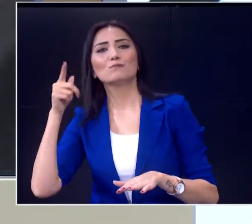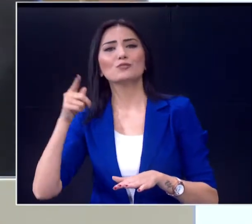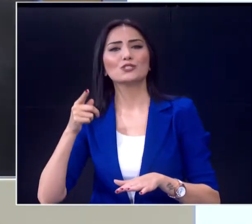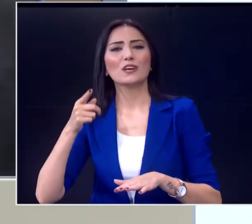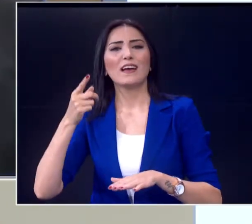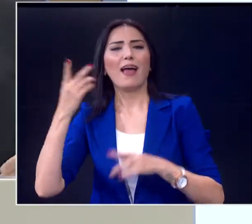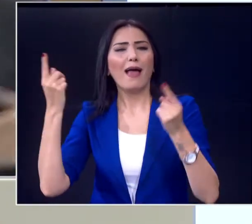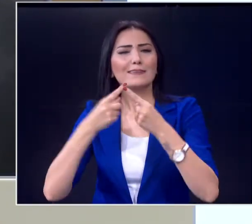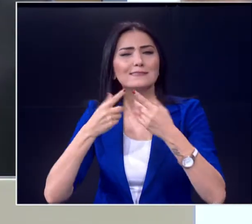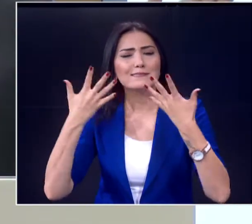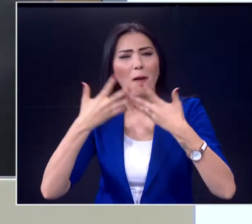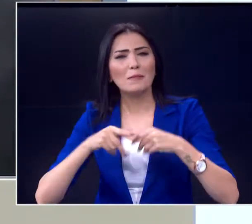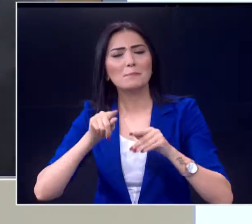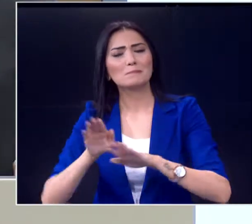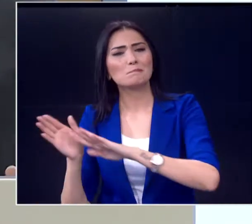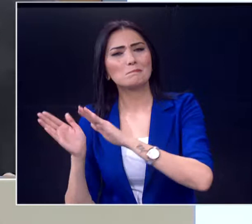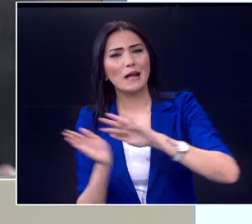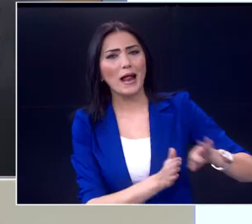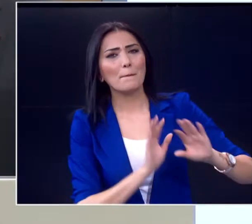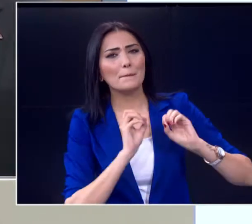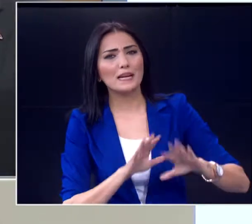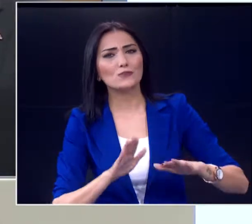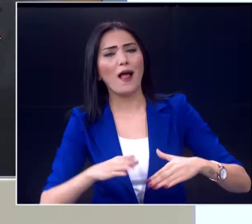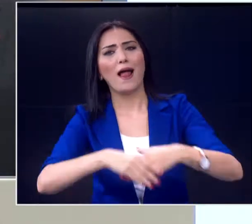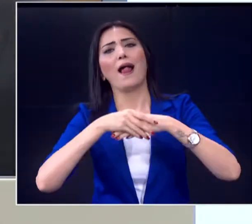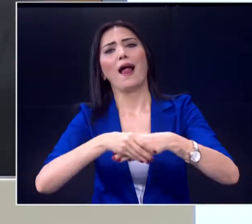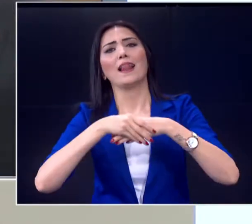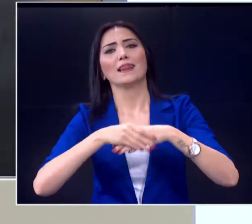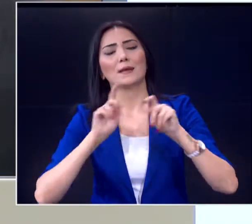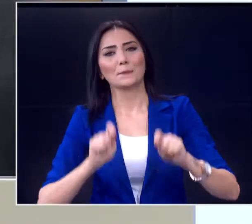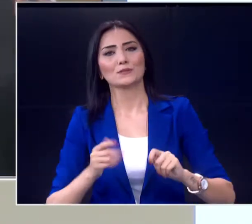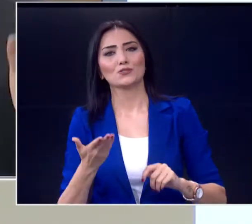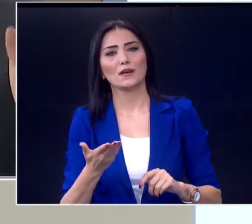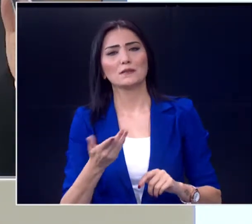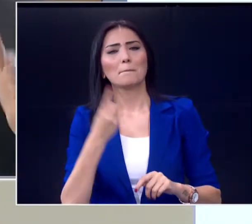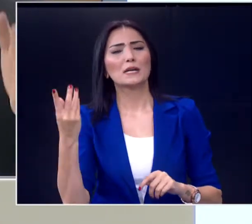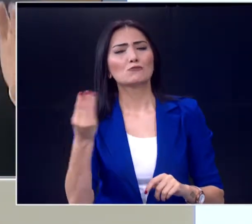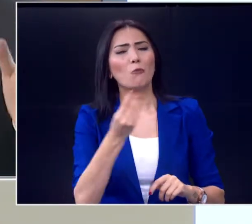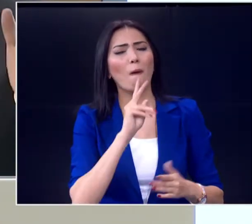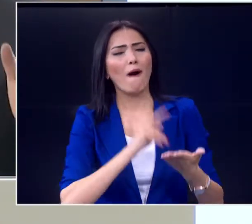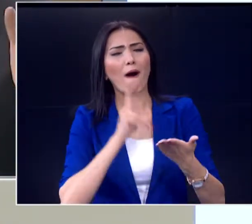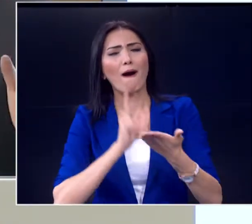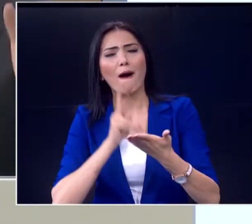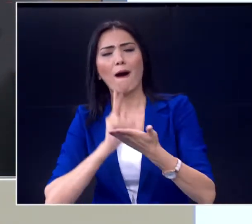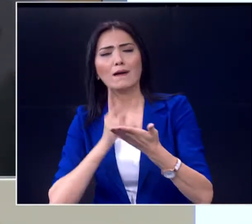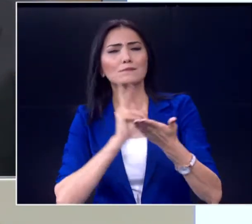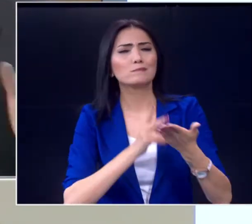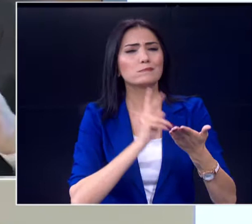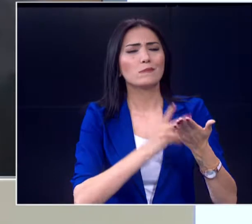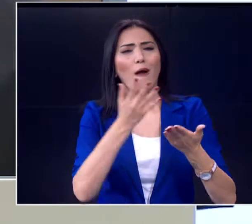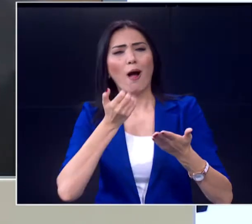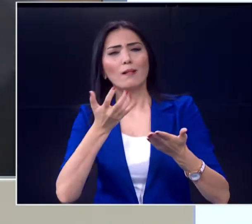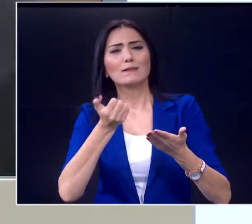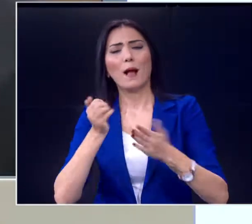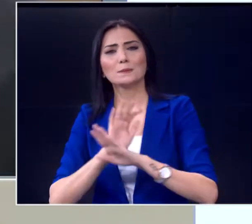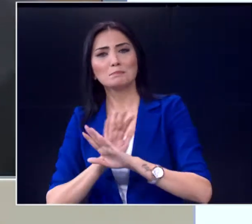itilafları, hesapları bir kenara bırakacağız. El sıkışacağız. Birçok kararı arka arka